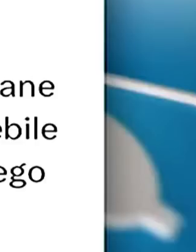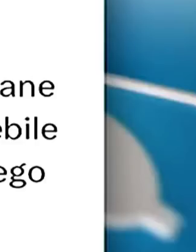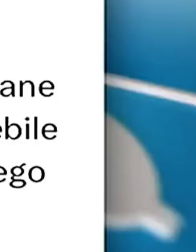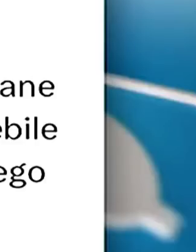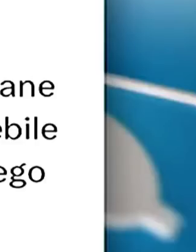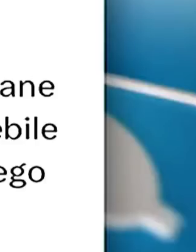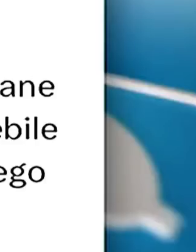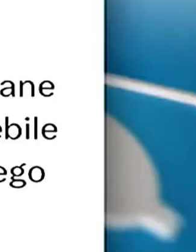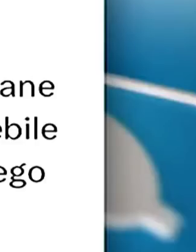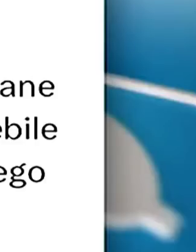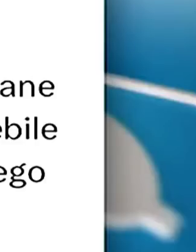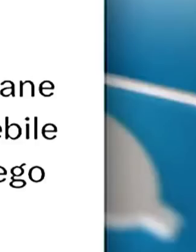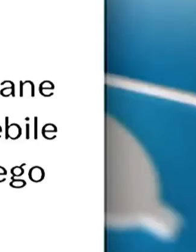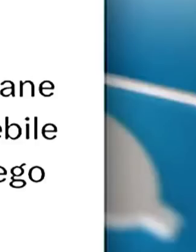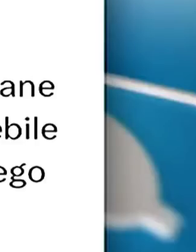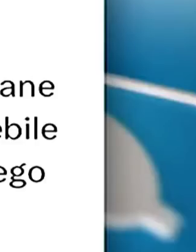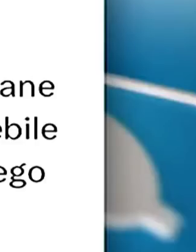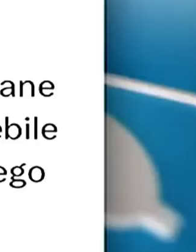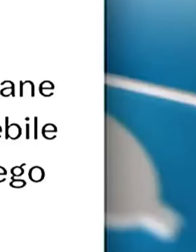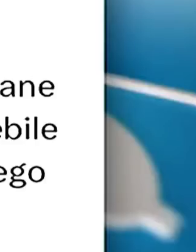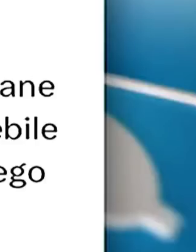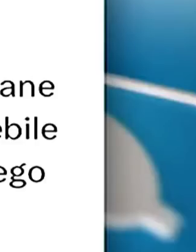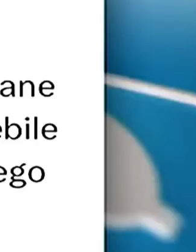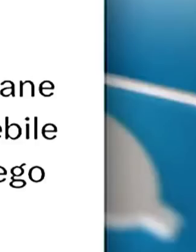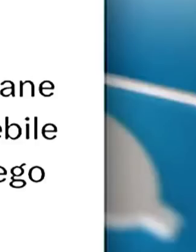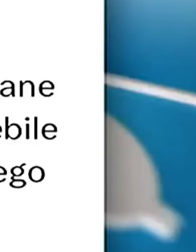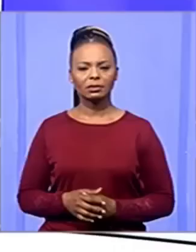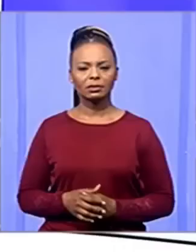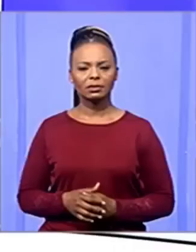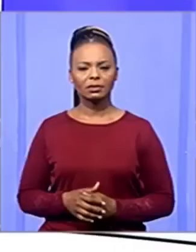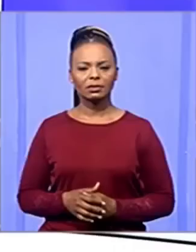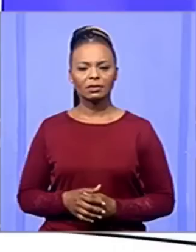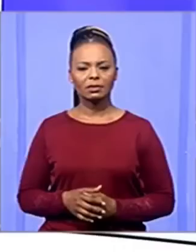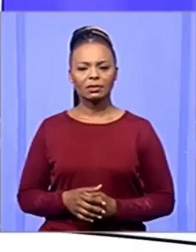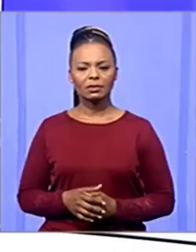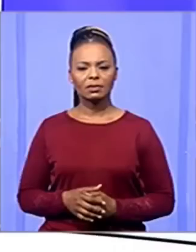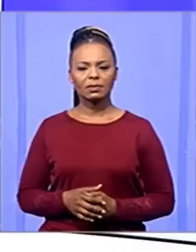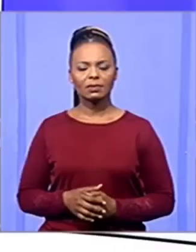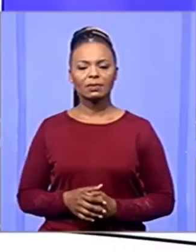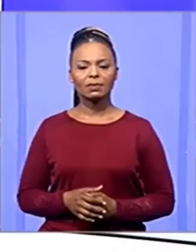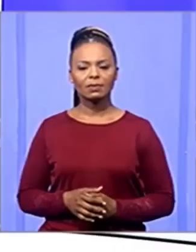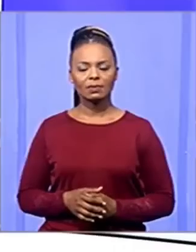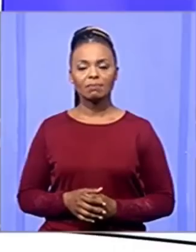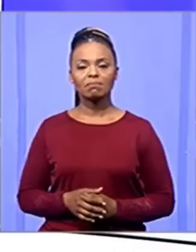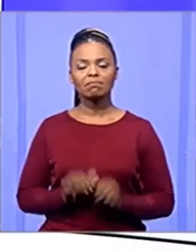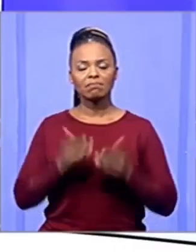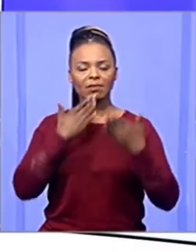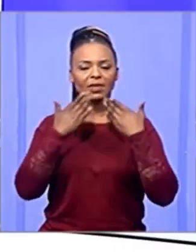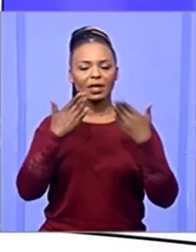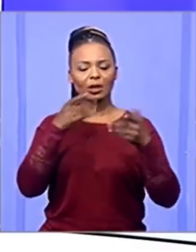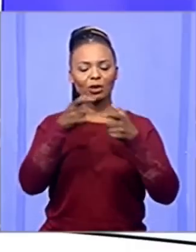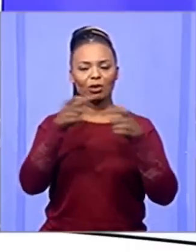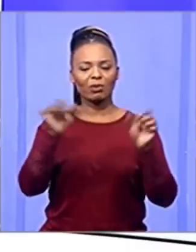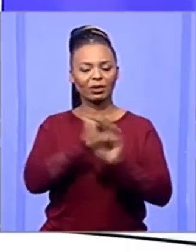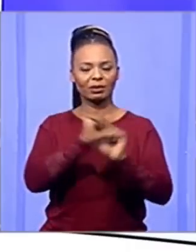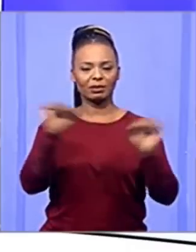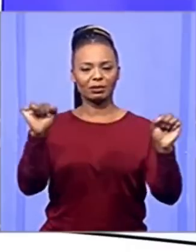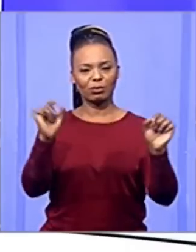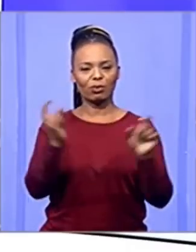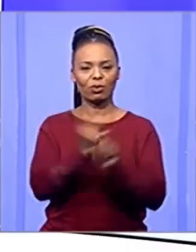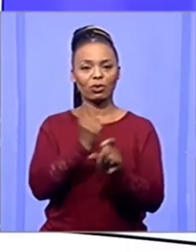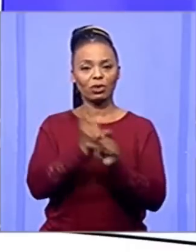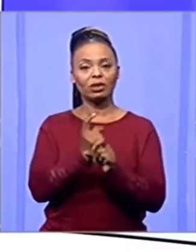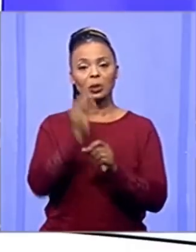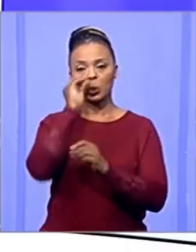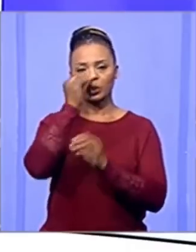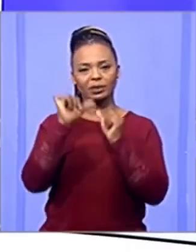nako ya hae e ne e lokela hore e fihle pheletsong wa hola. mo re leboela maikutlo a hao ka mehla mme ha re hatela pele